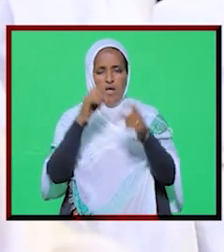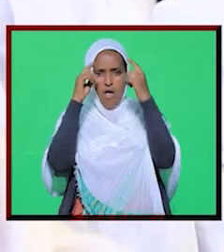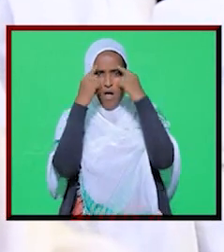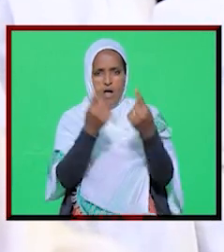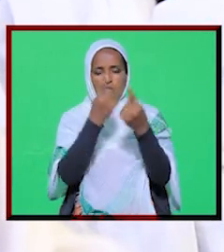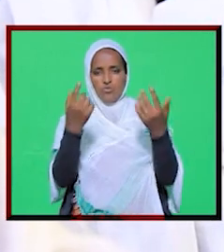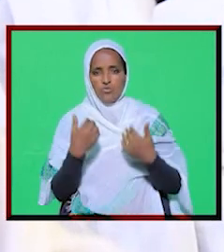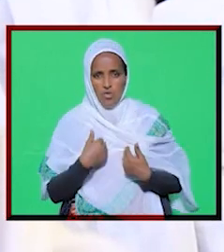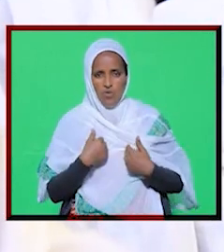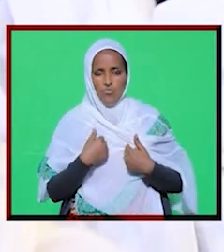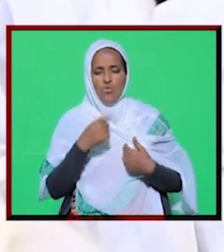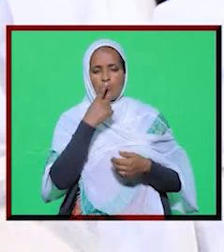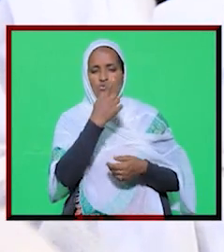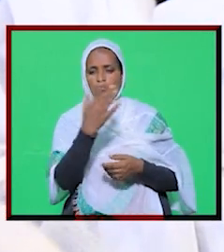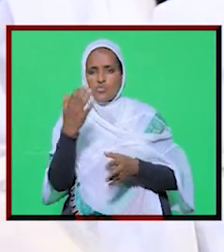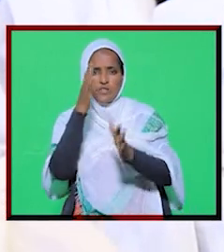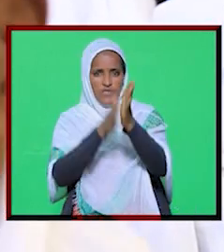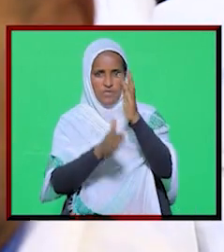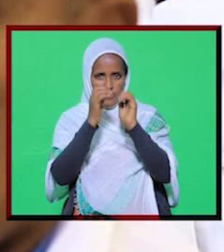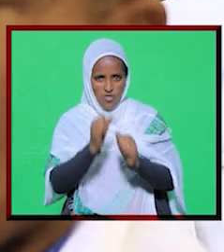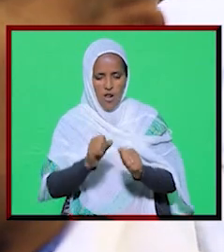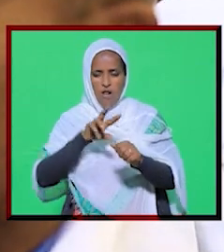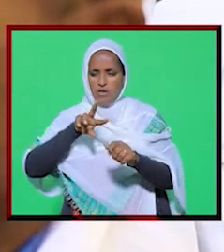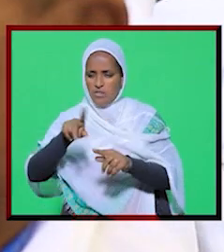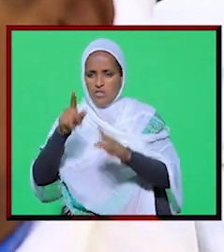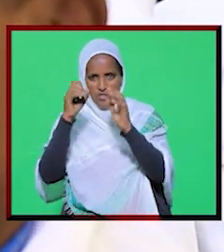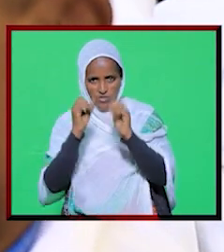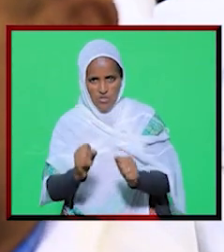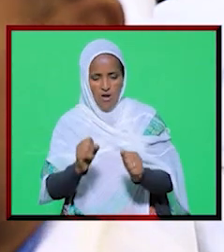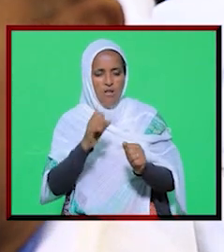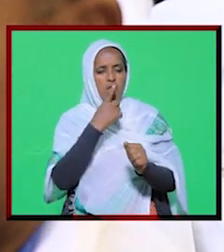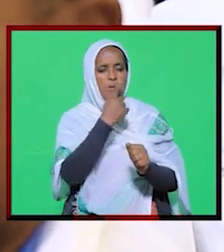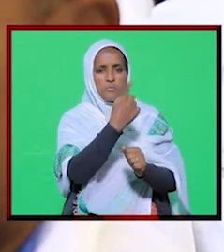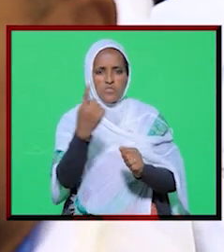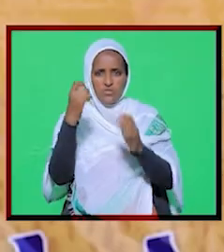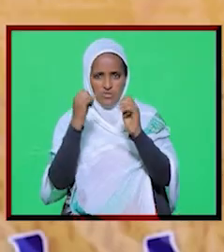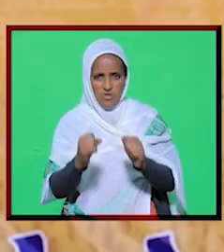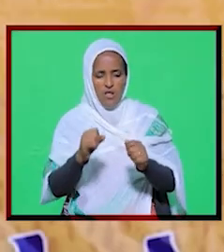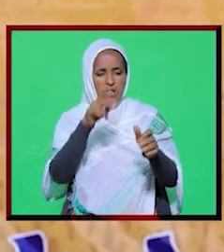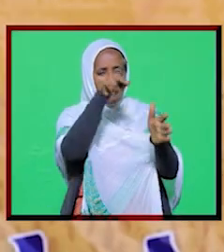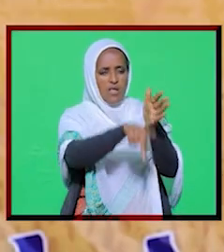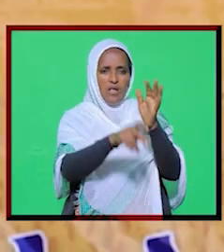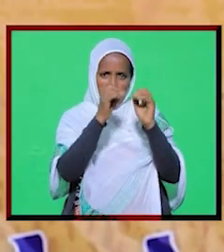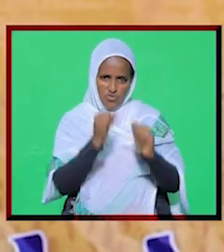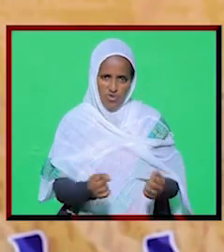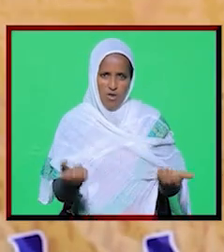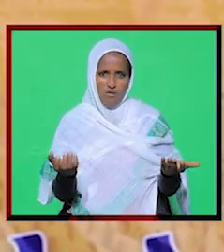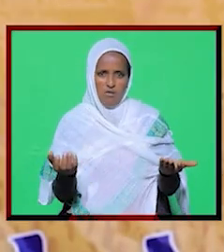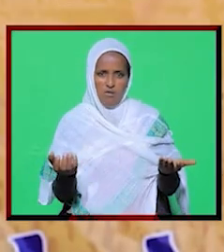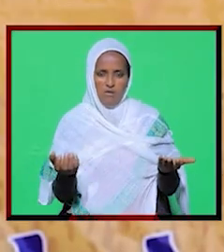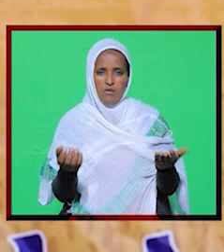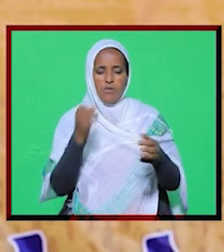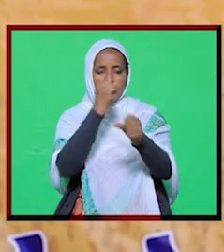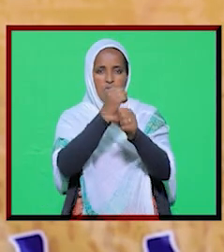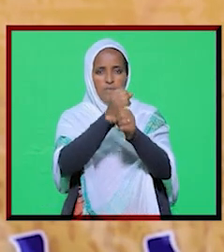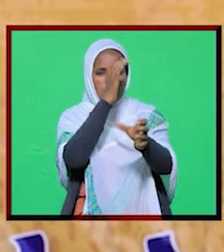አሉ። ዝሙት ሊፈጽም ይችላል፣ ሊሰርቅ ይችላል፣ ሊያመነዝር ይችላል፣ ሊገድል ይችላል።